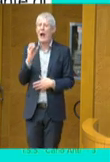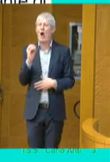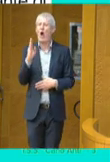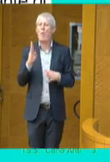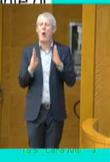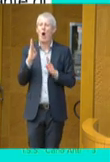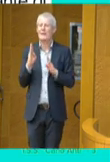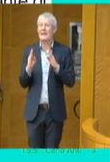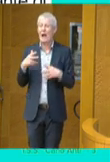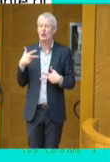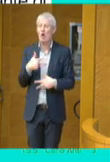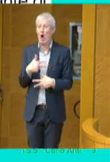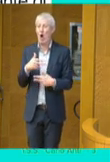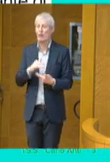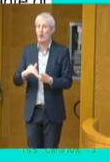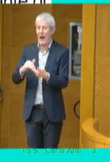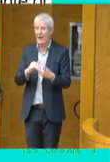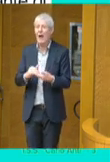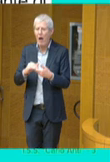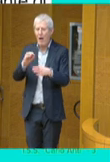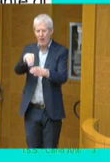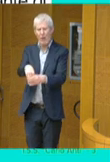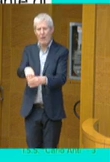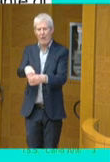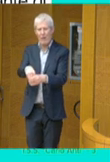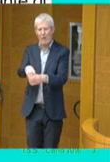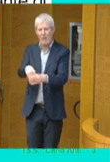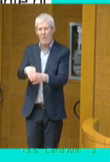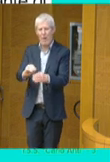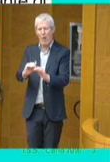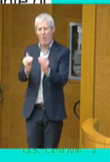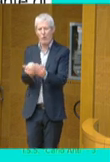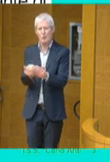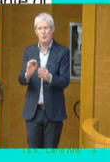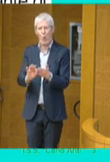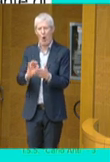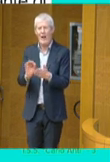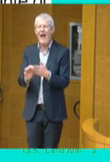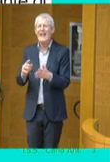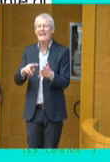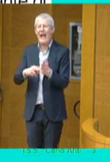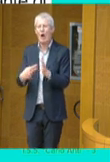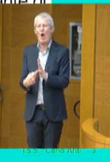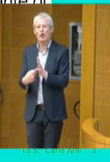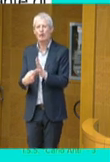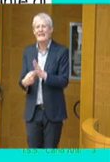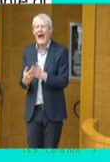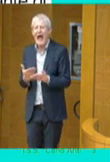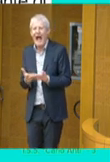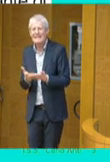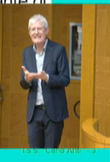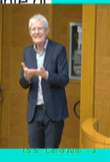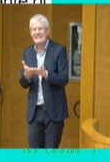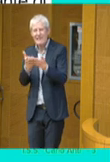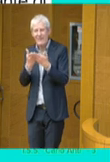sociale entra nel mondo della scuola come tecnologia assistiva. L'ho già